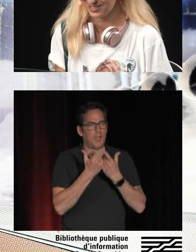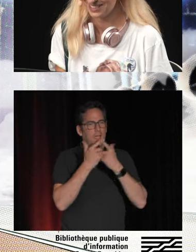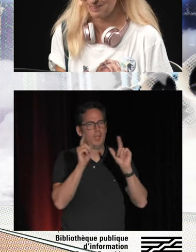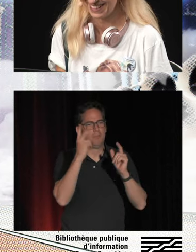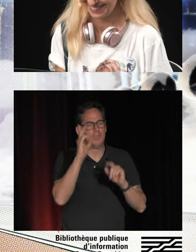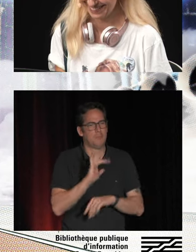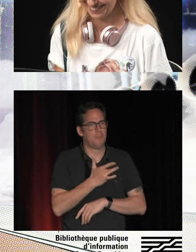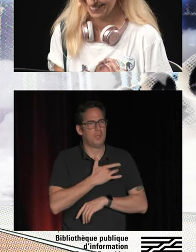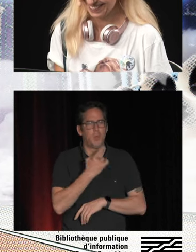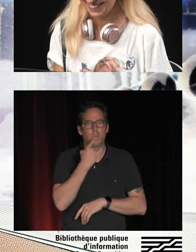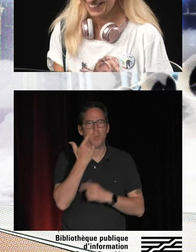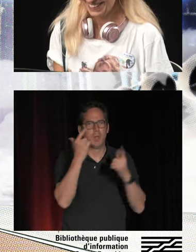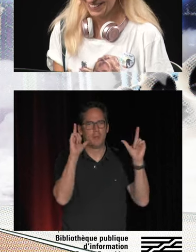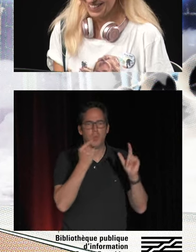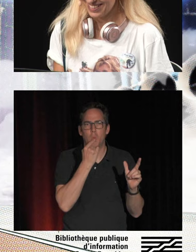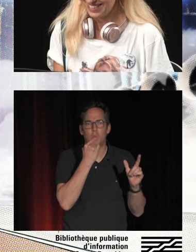Fais ce qui te plaît.